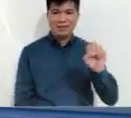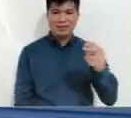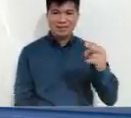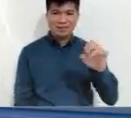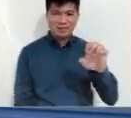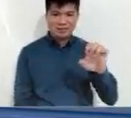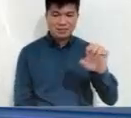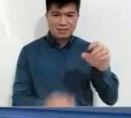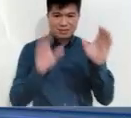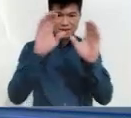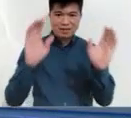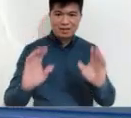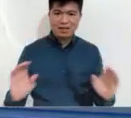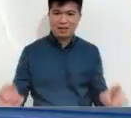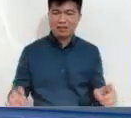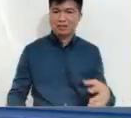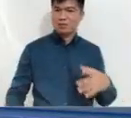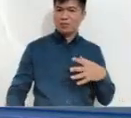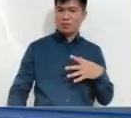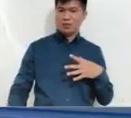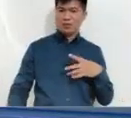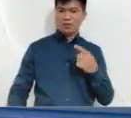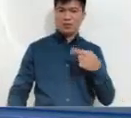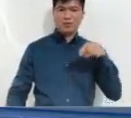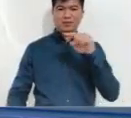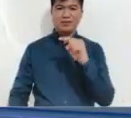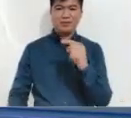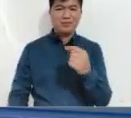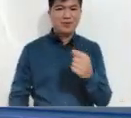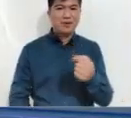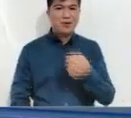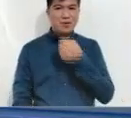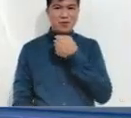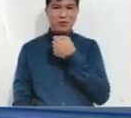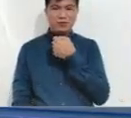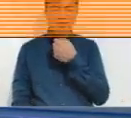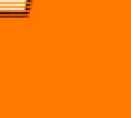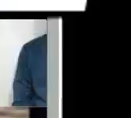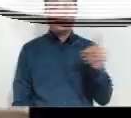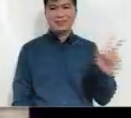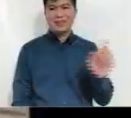ay kaabang-abang din ang mga host nito. Narito ang report.